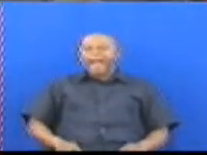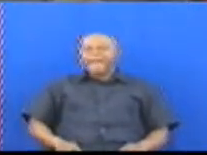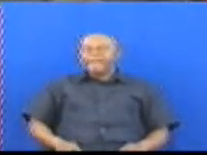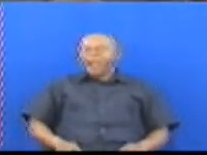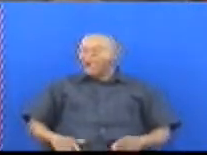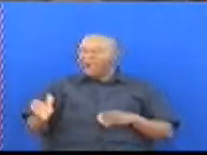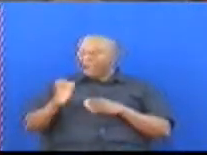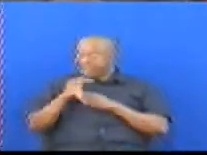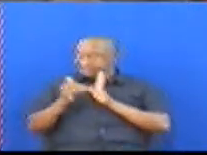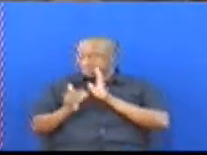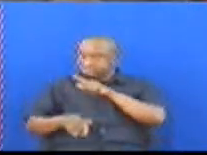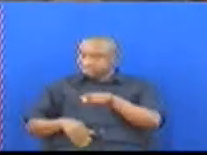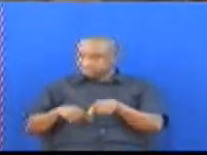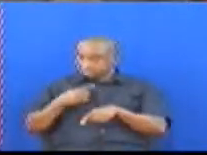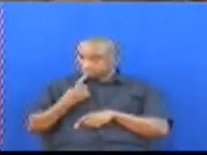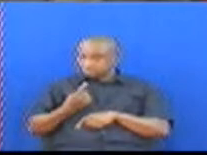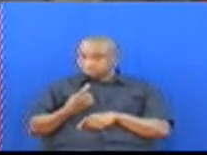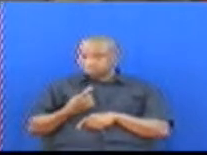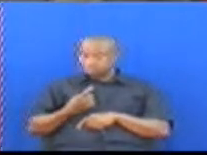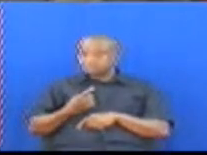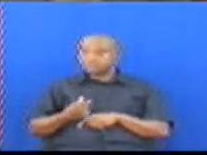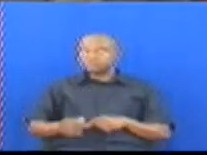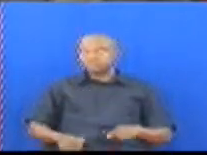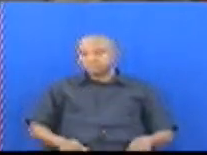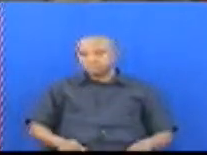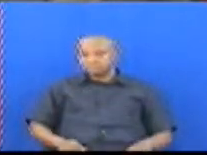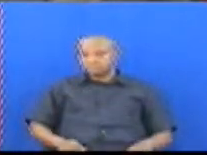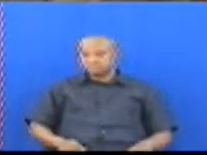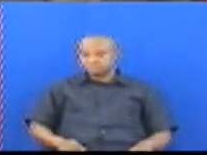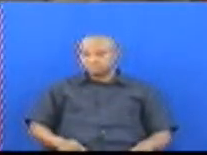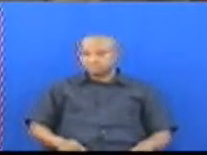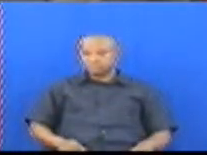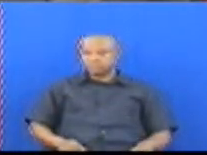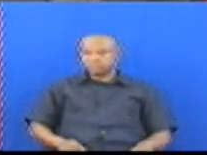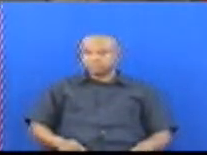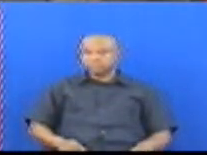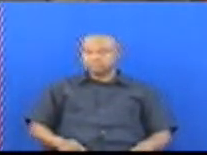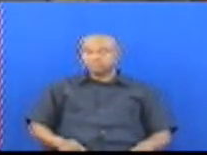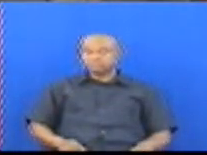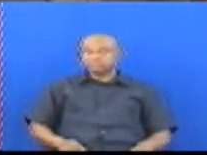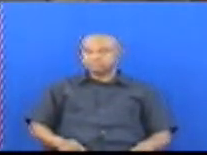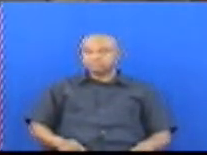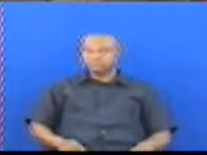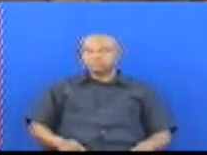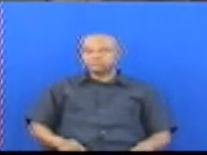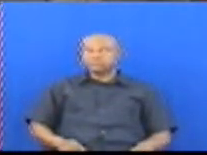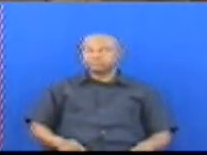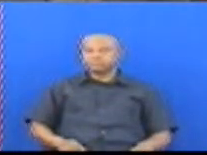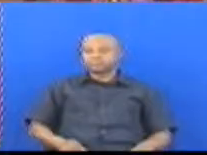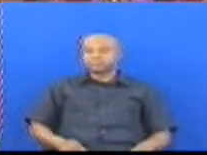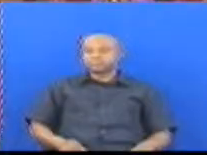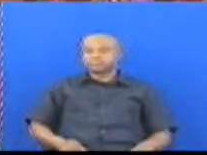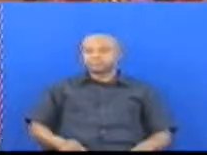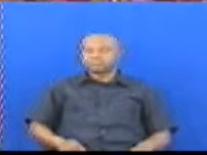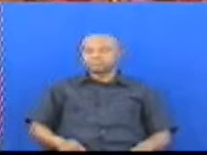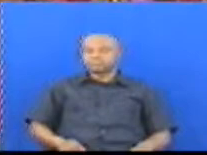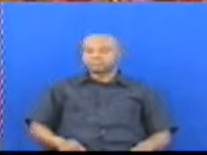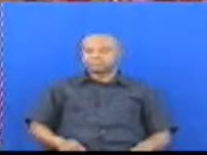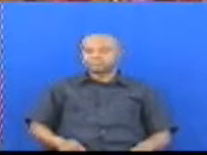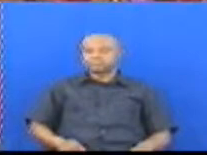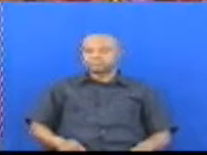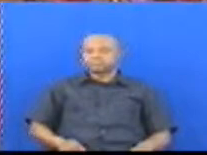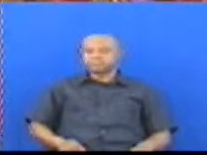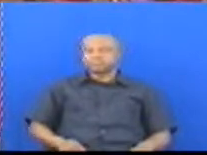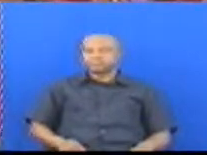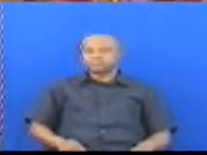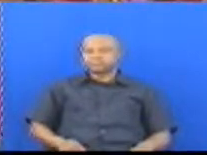sheria hii inasema an employee of the judicial shall not be liable in an action or suit in respect of anything done or